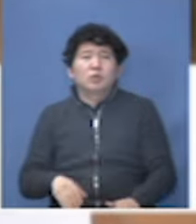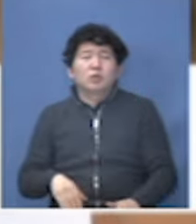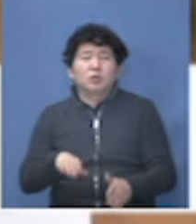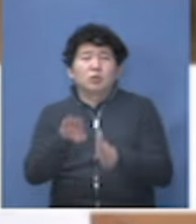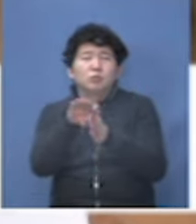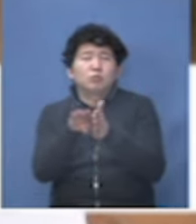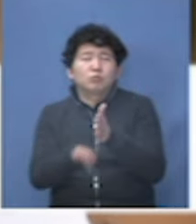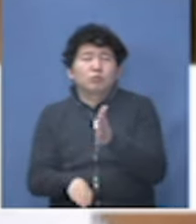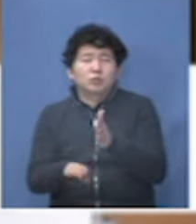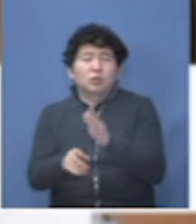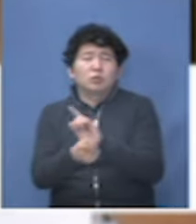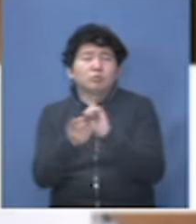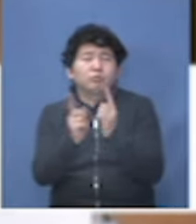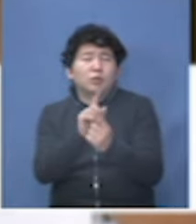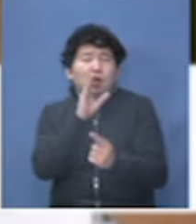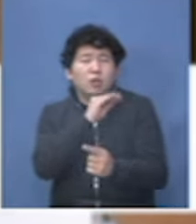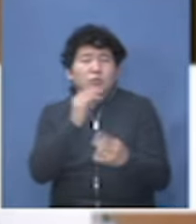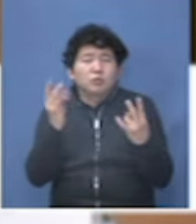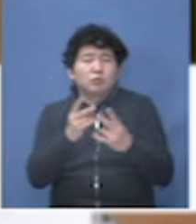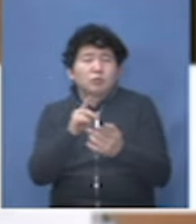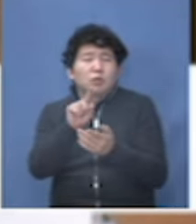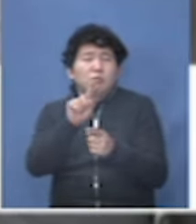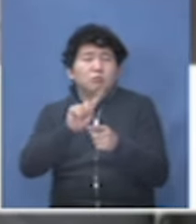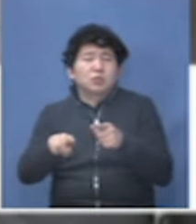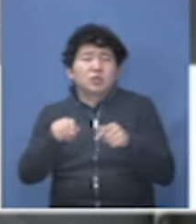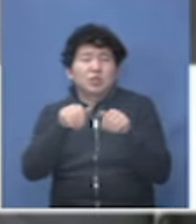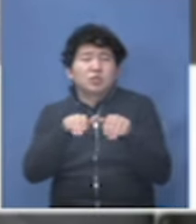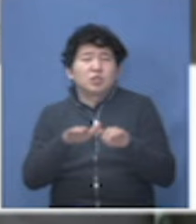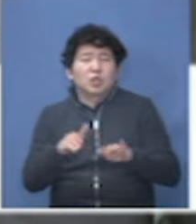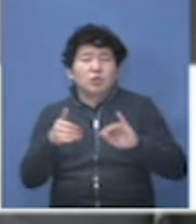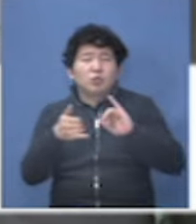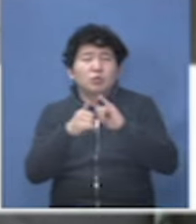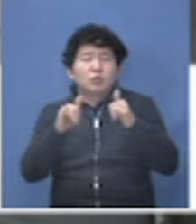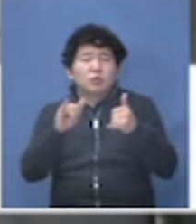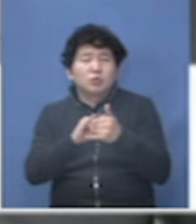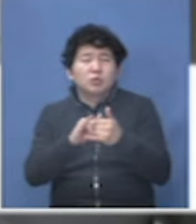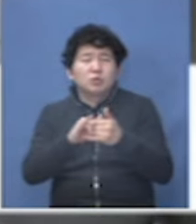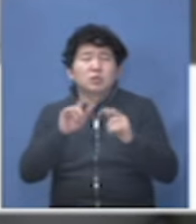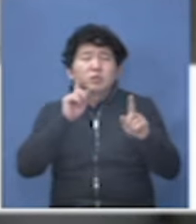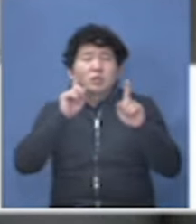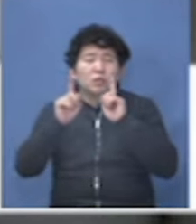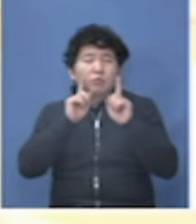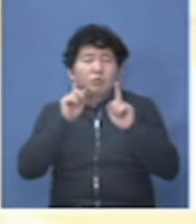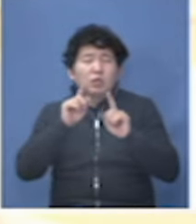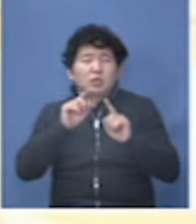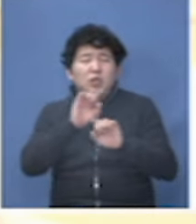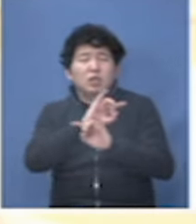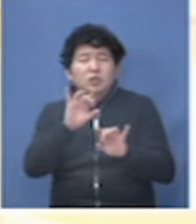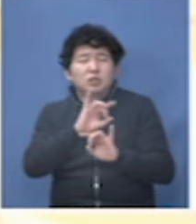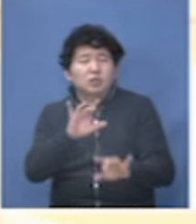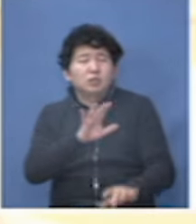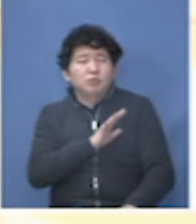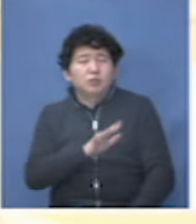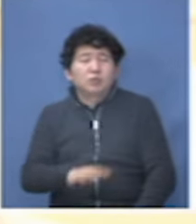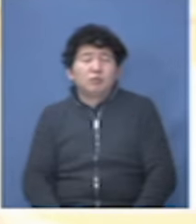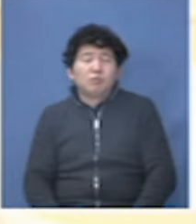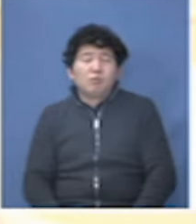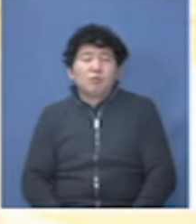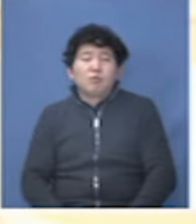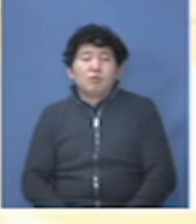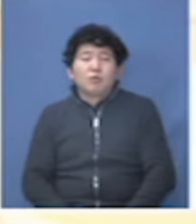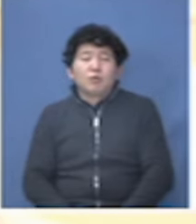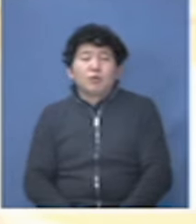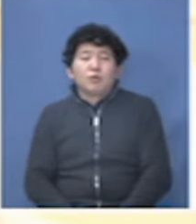соғуы мүмкін. Түйткілді шешуге тың серпін беретін жоба Өскеменде өткен дөңгелек үстел барысында тыңдалды. Біздің партиялыстар және ол